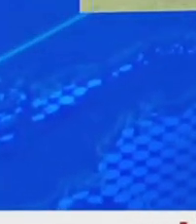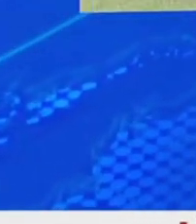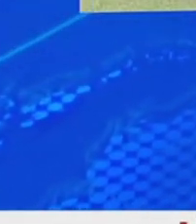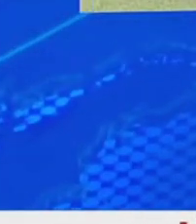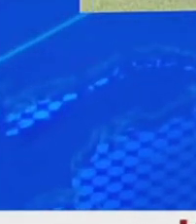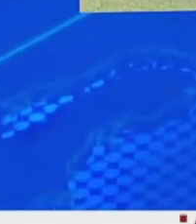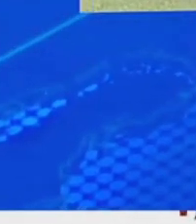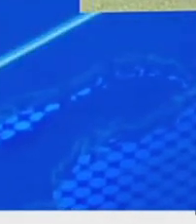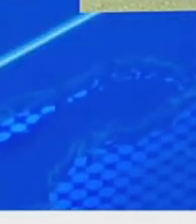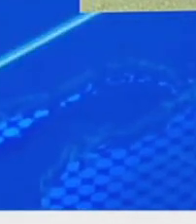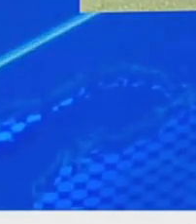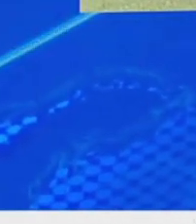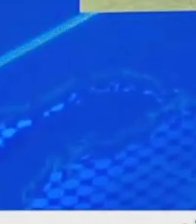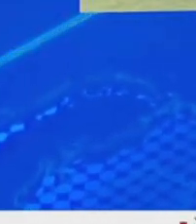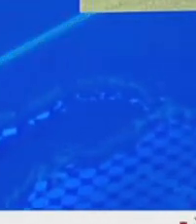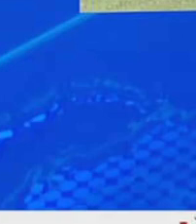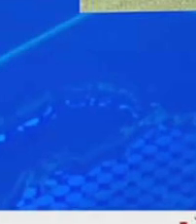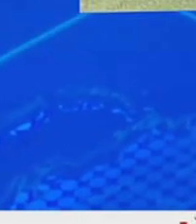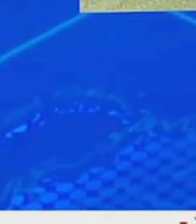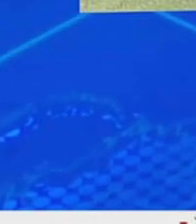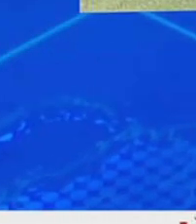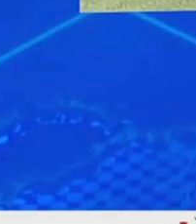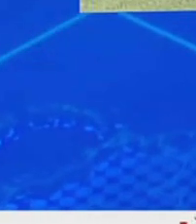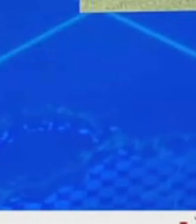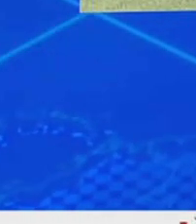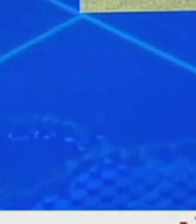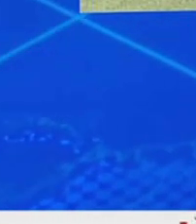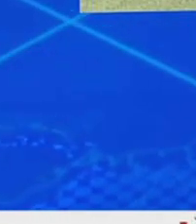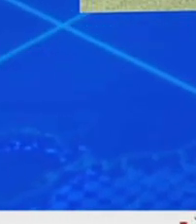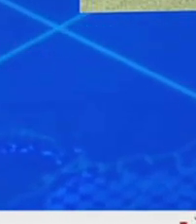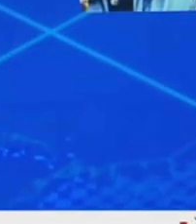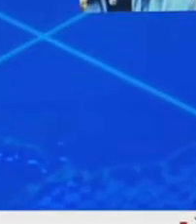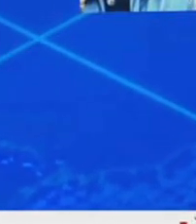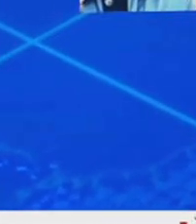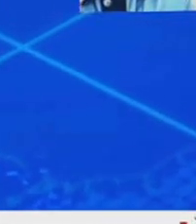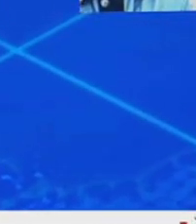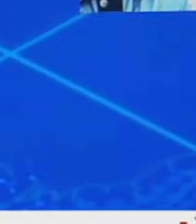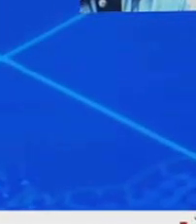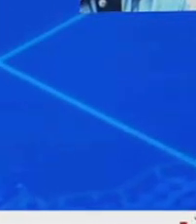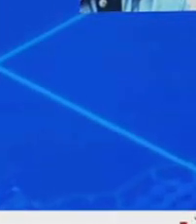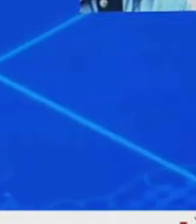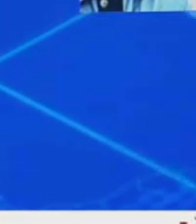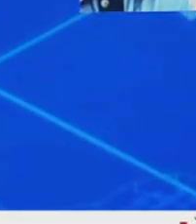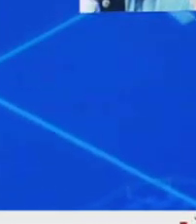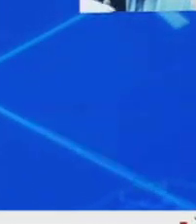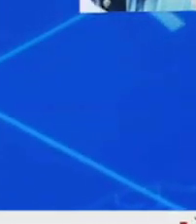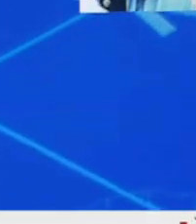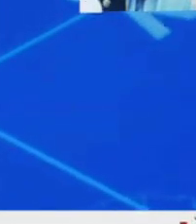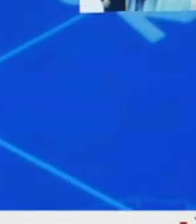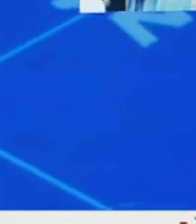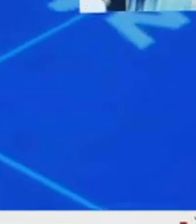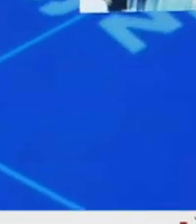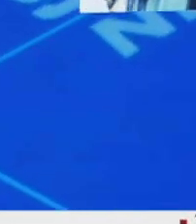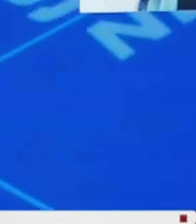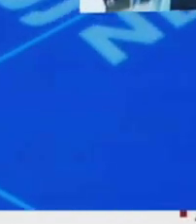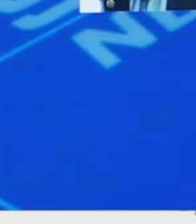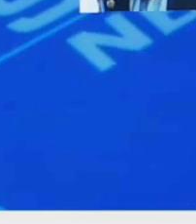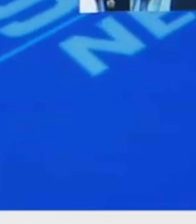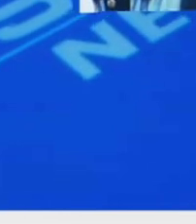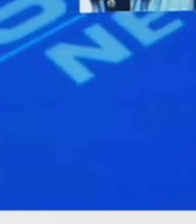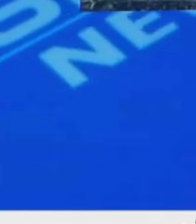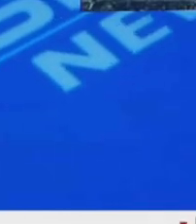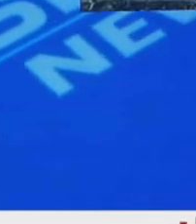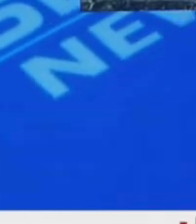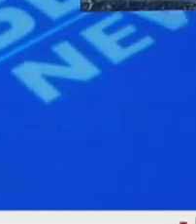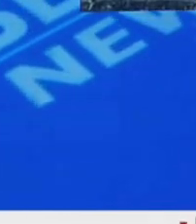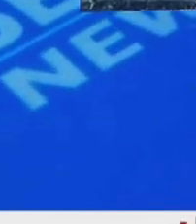гаруй жил нүүрс баялагын хулгайн хэрэгтэй ямар нэг байдлаар оролцсон байж болзошгүй 500 гаруй төрийн удирдах албан хаагчид сайн дураараар